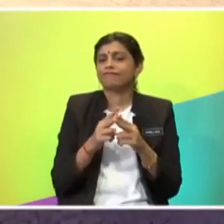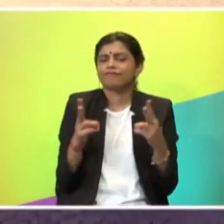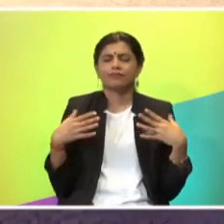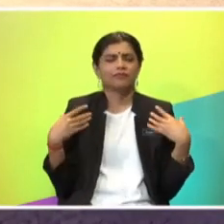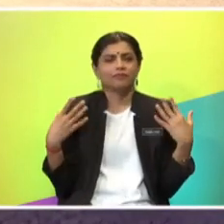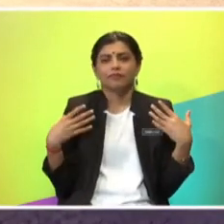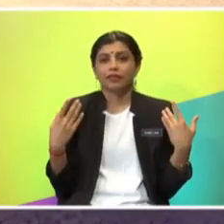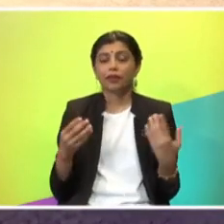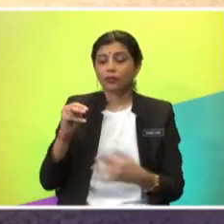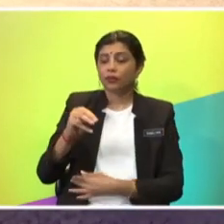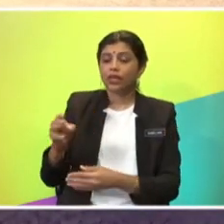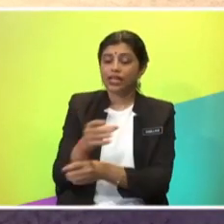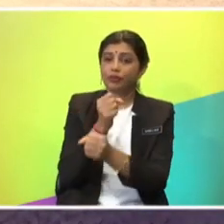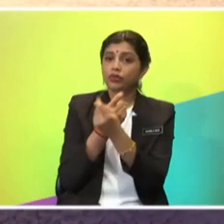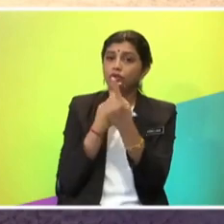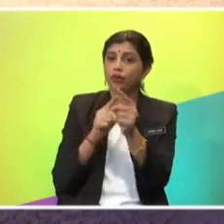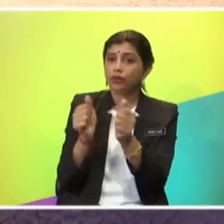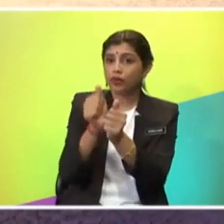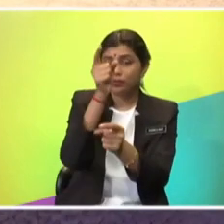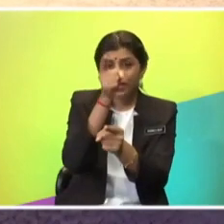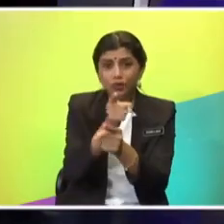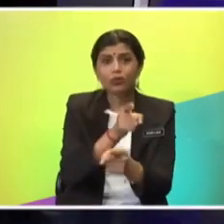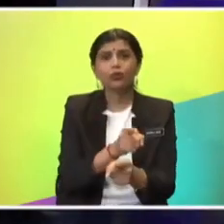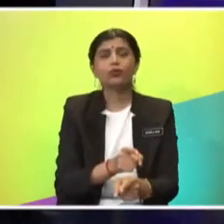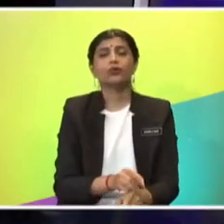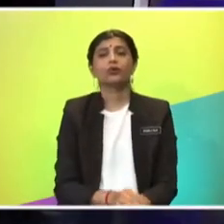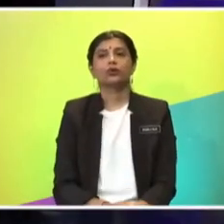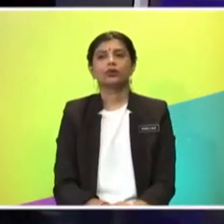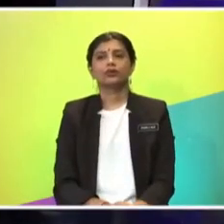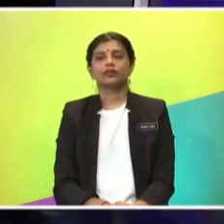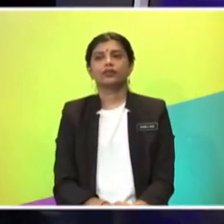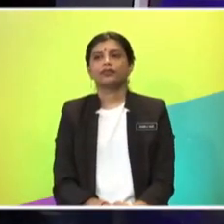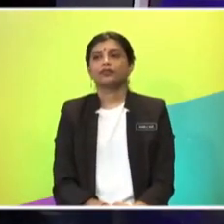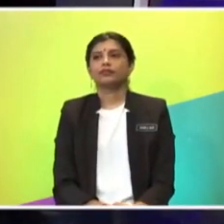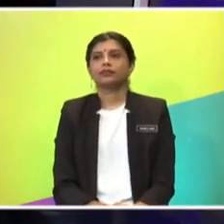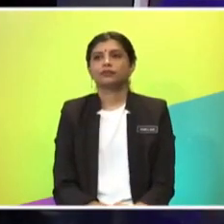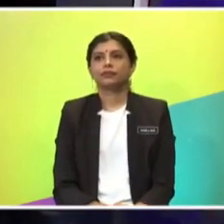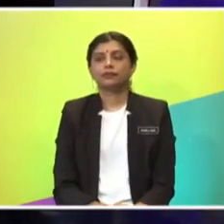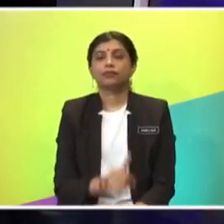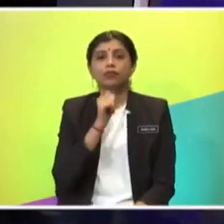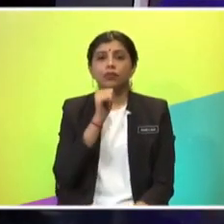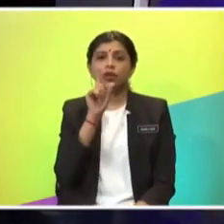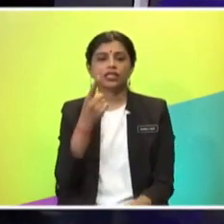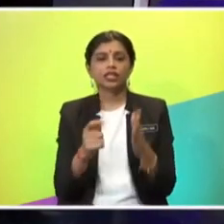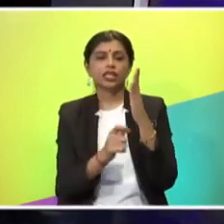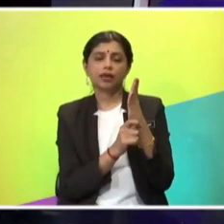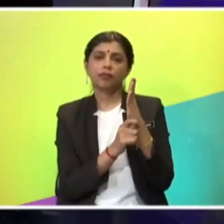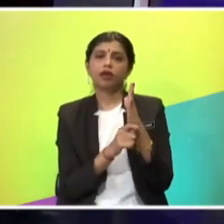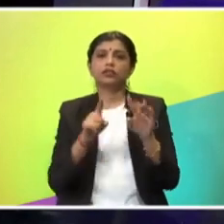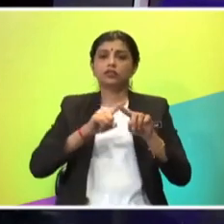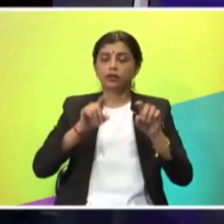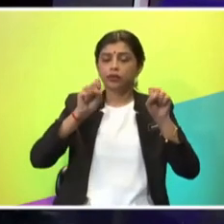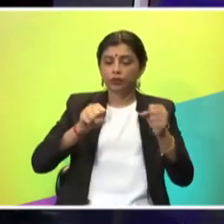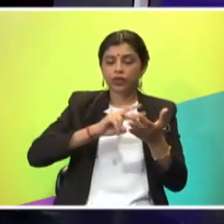ni. Bukan kata orang kata apa saja dapat menambah tapi dapat membaca ataupun menyebut jawapan dengan tepat